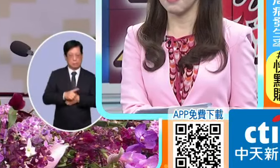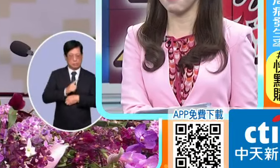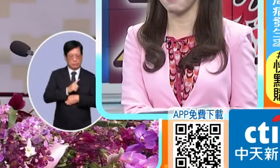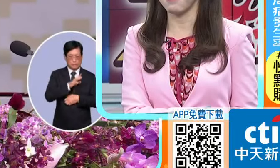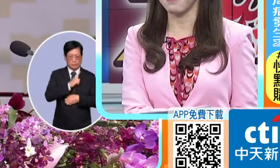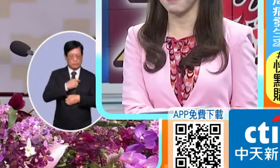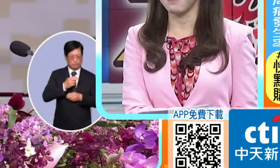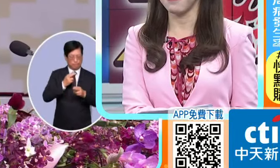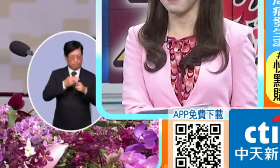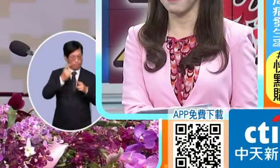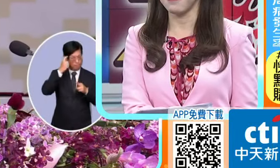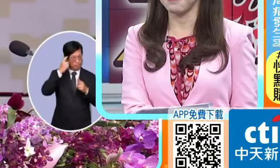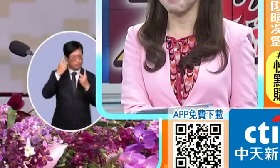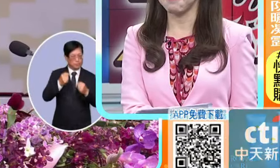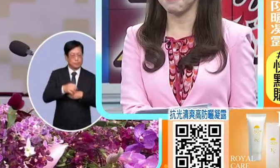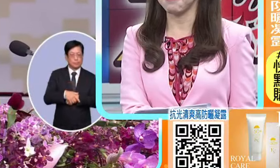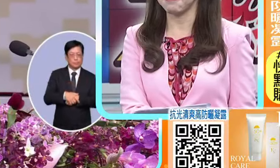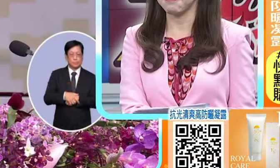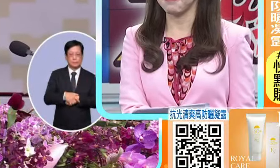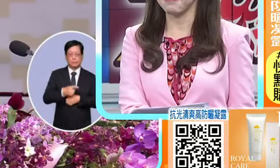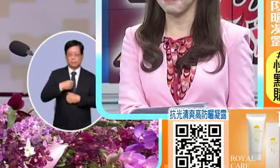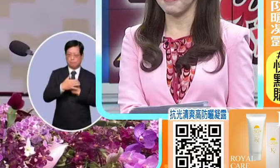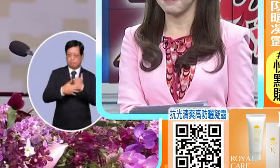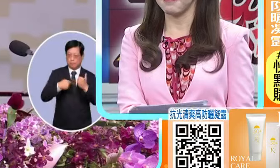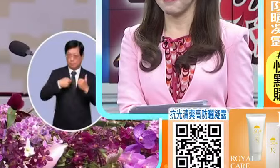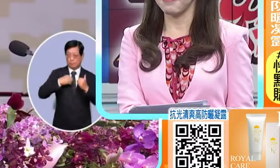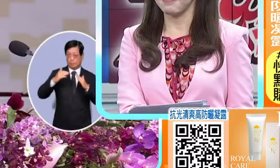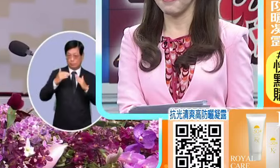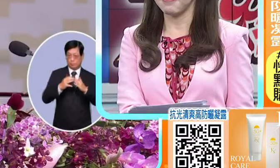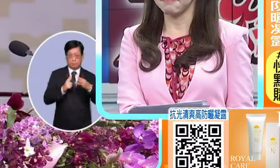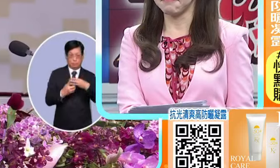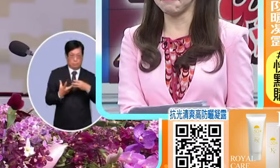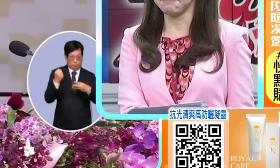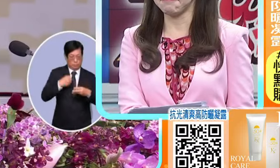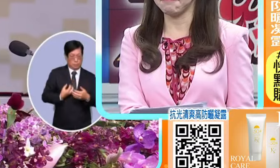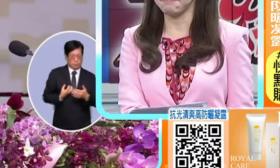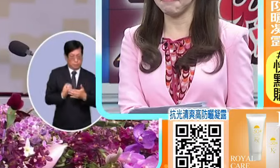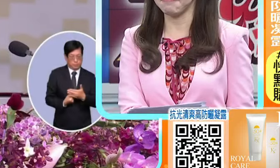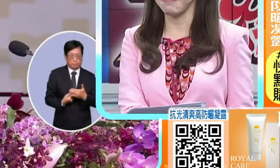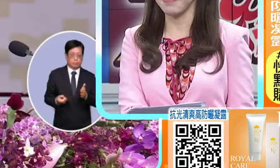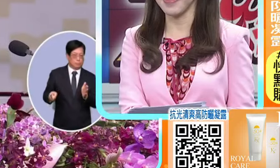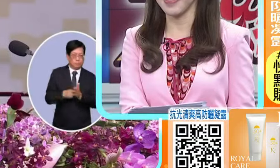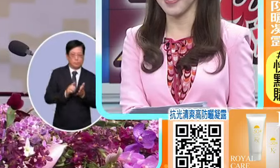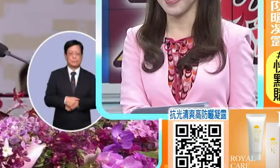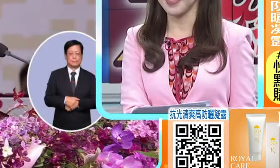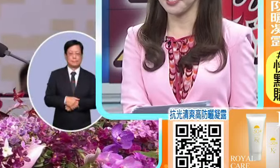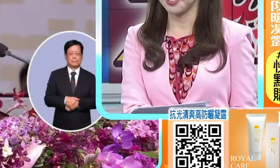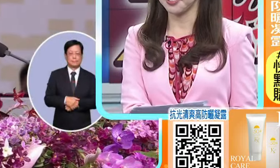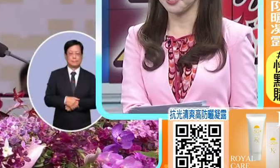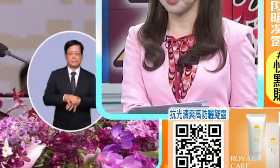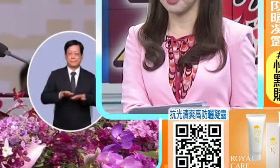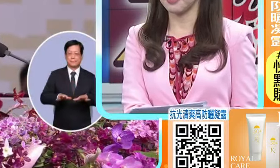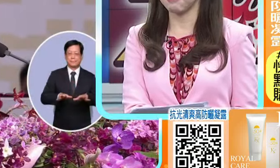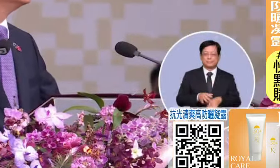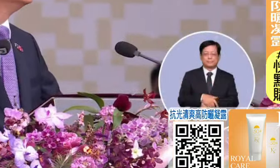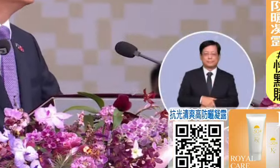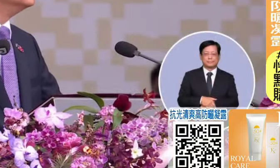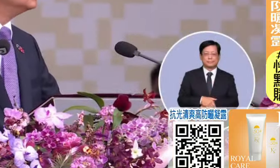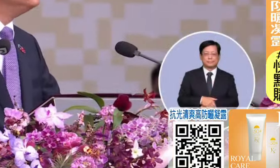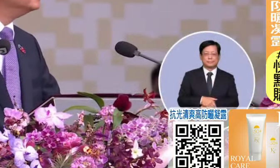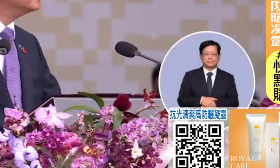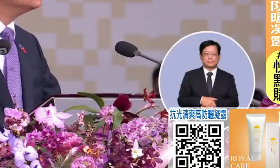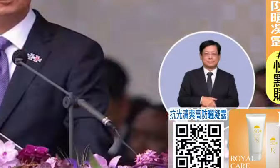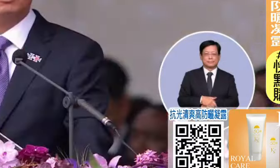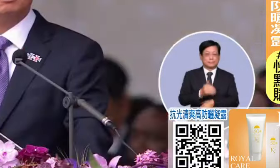人了，每天都在关心你在做什么，稍微越了规矩，他们